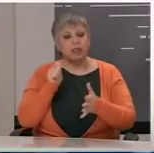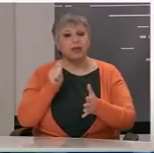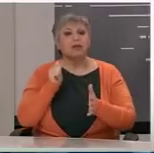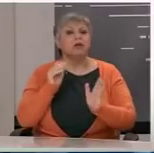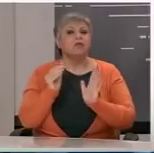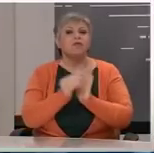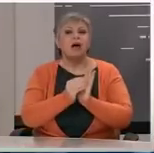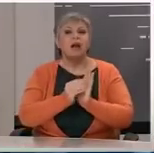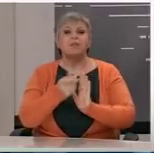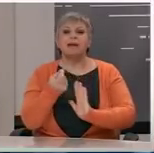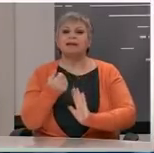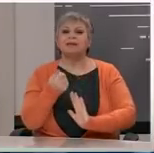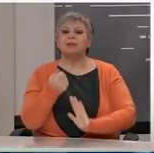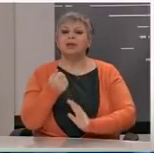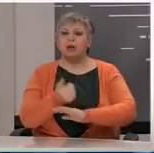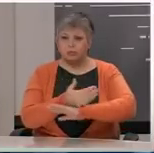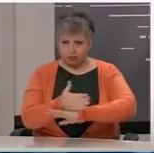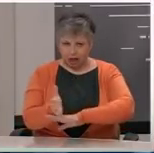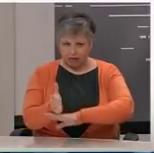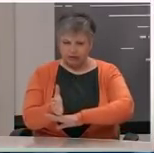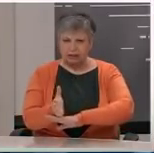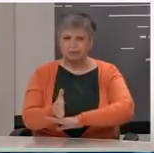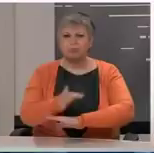Ποια καθυστέρηση υπήρξε? 20 ημερών στην ουσία.